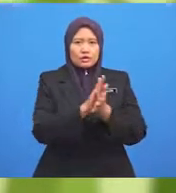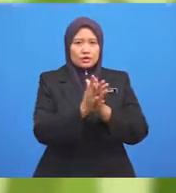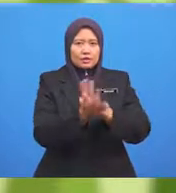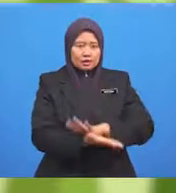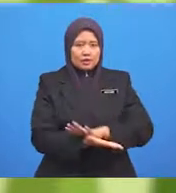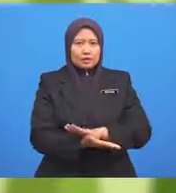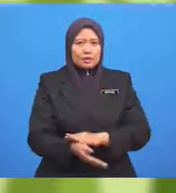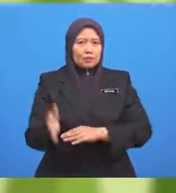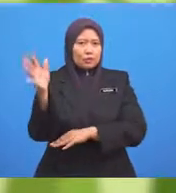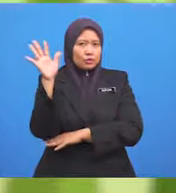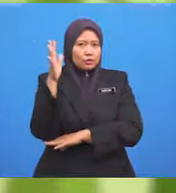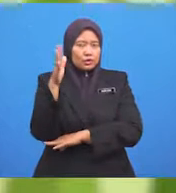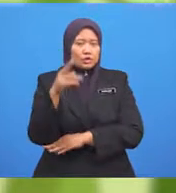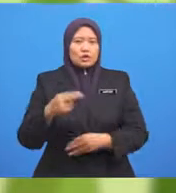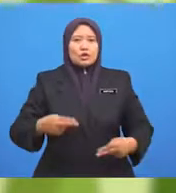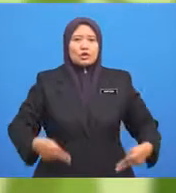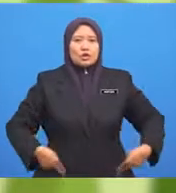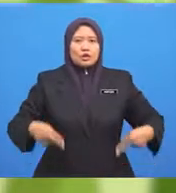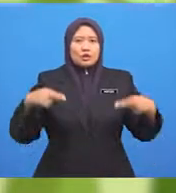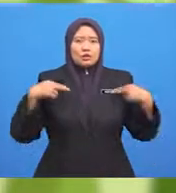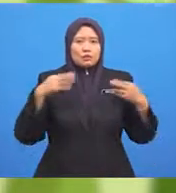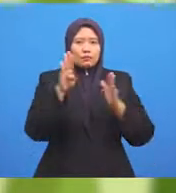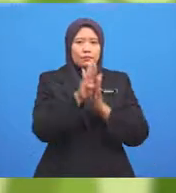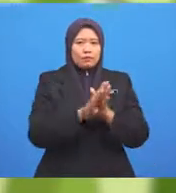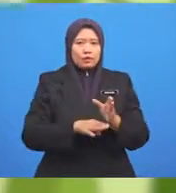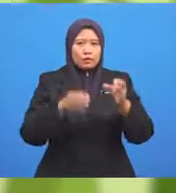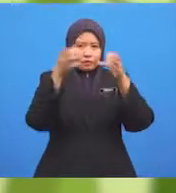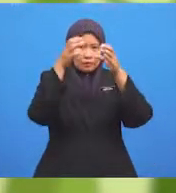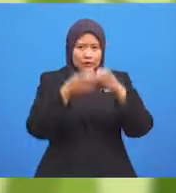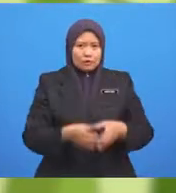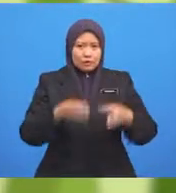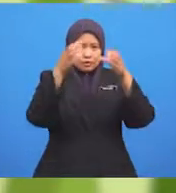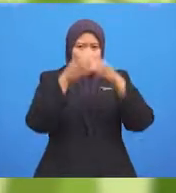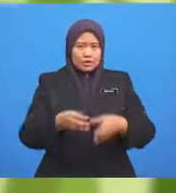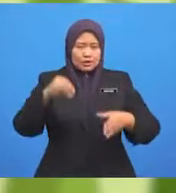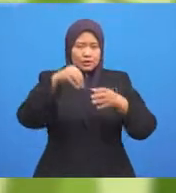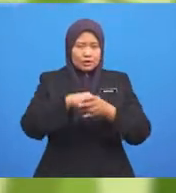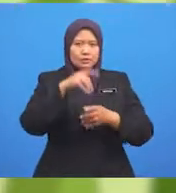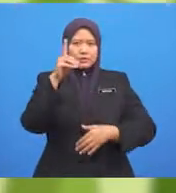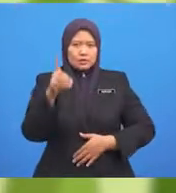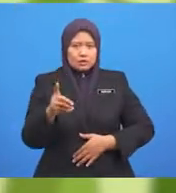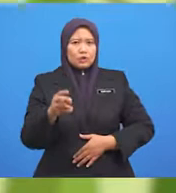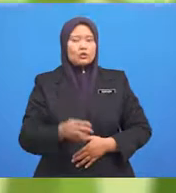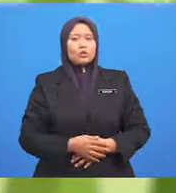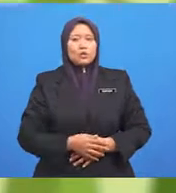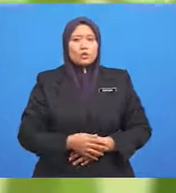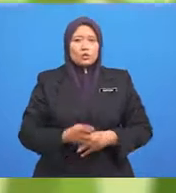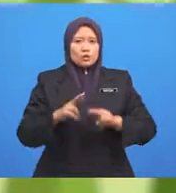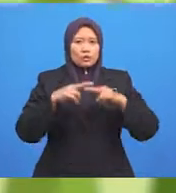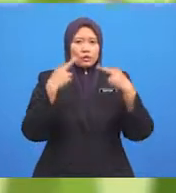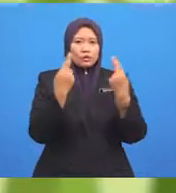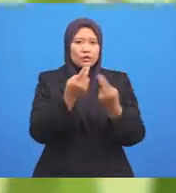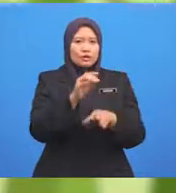resmi pokok, hidup berbatang-batang dalam satu rumpun tanpa mengira